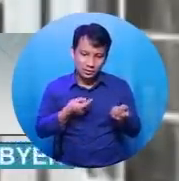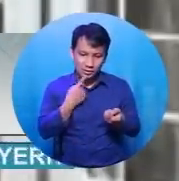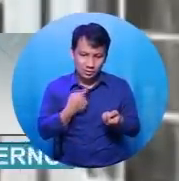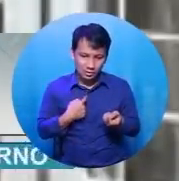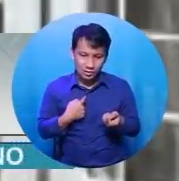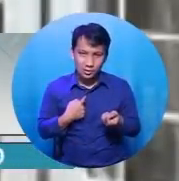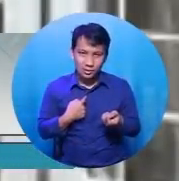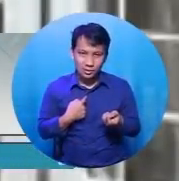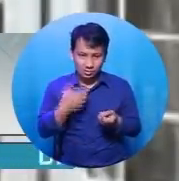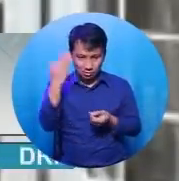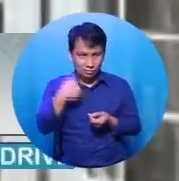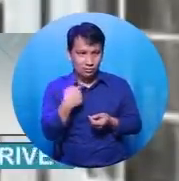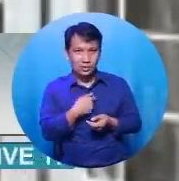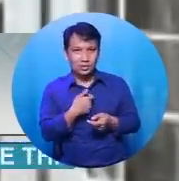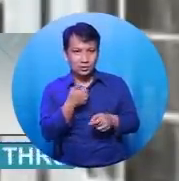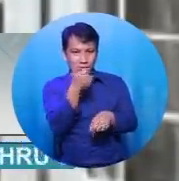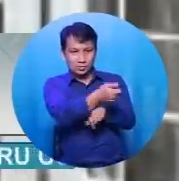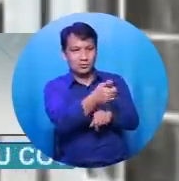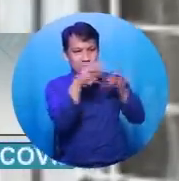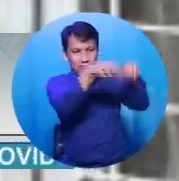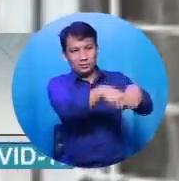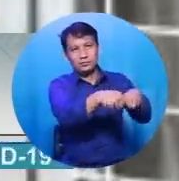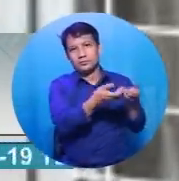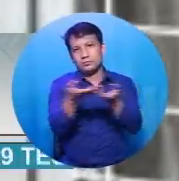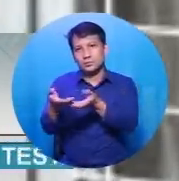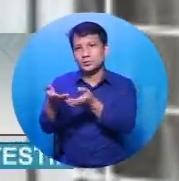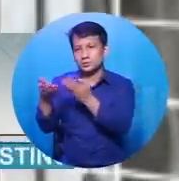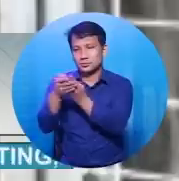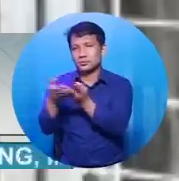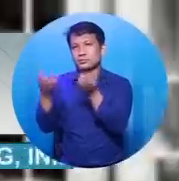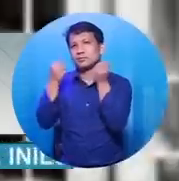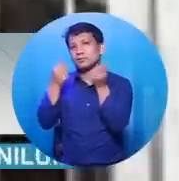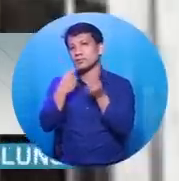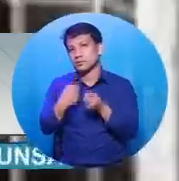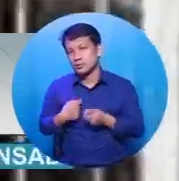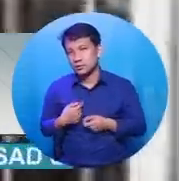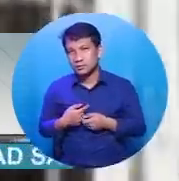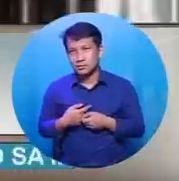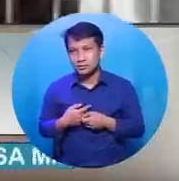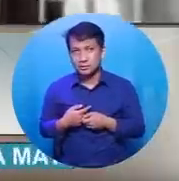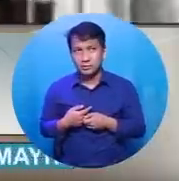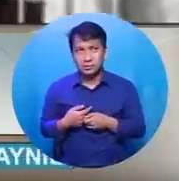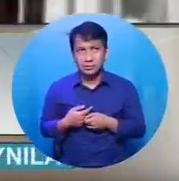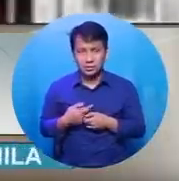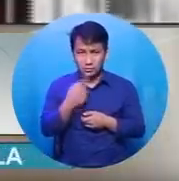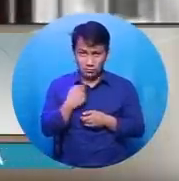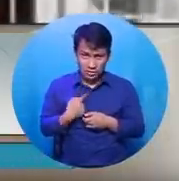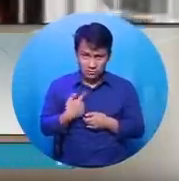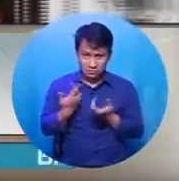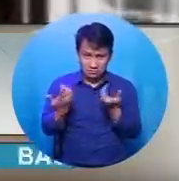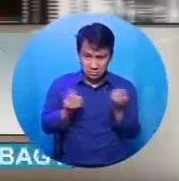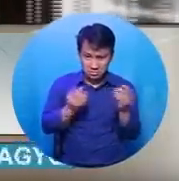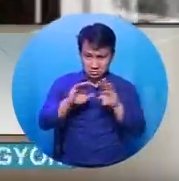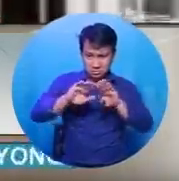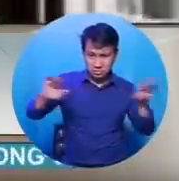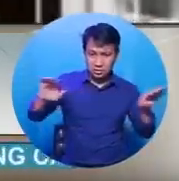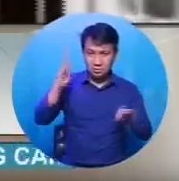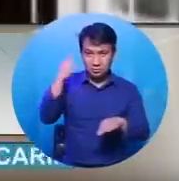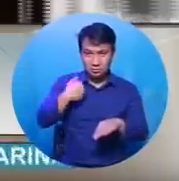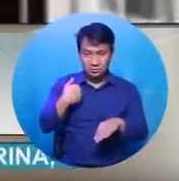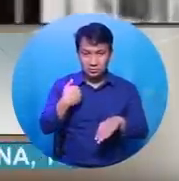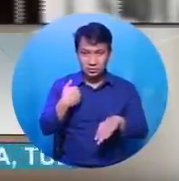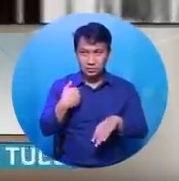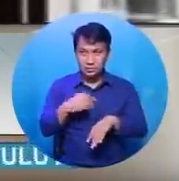pinikwento po niya sa akin, bakit siya pinasok sa kulungan daw po. Naikwento okay. Po niyo sa akin, Idol Rati. So pag-aawat niya, so, sa pag-aawat niya, Sir, kinagat